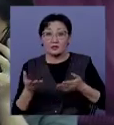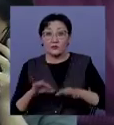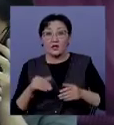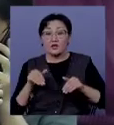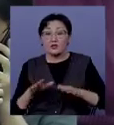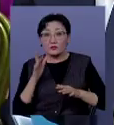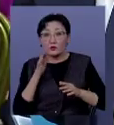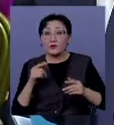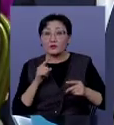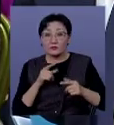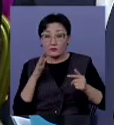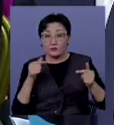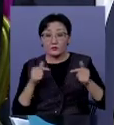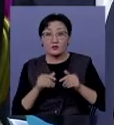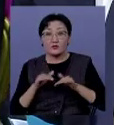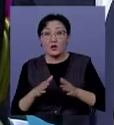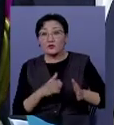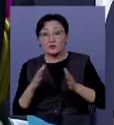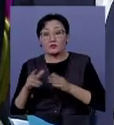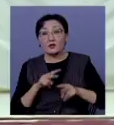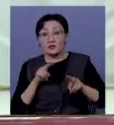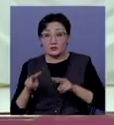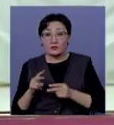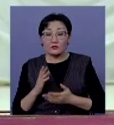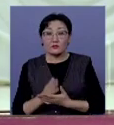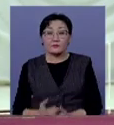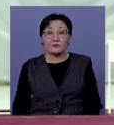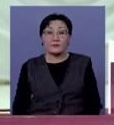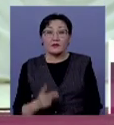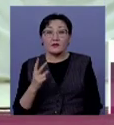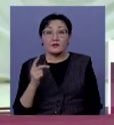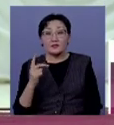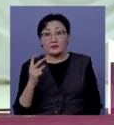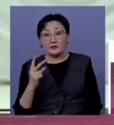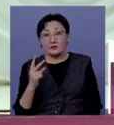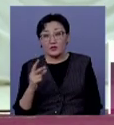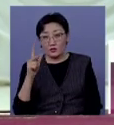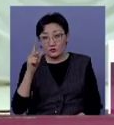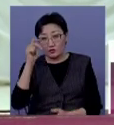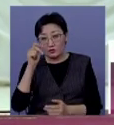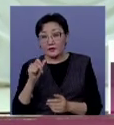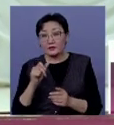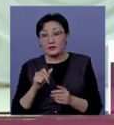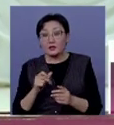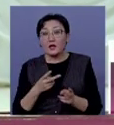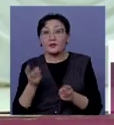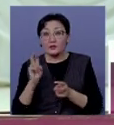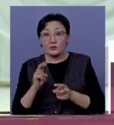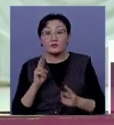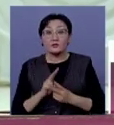уақыт жоғалтпастан шешіп, қалғанын жүйелі түрде қарастырады. Екі айды араға салып тағы келіп отырмын